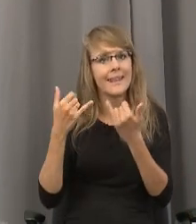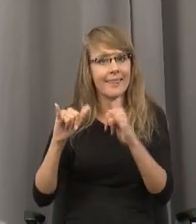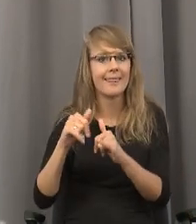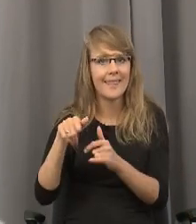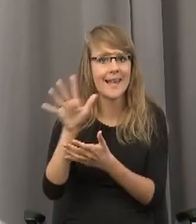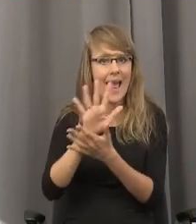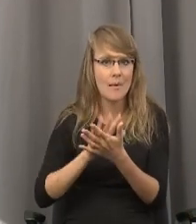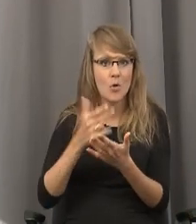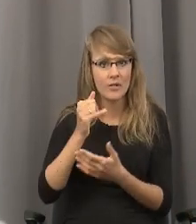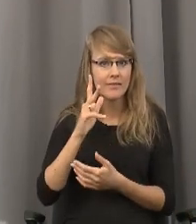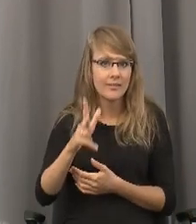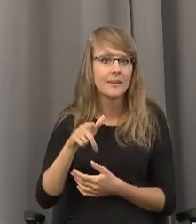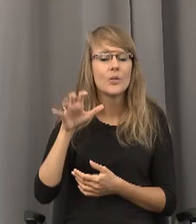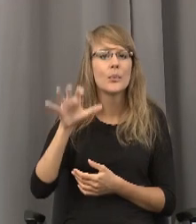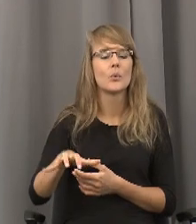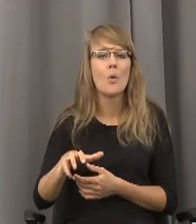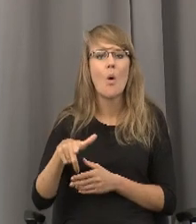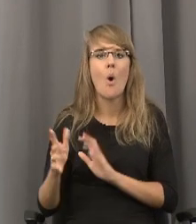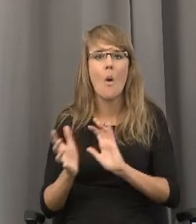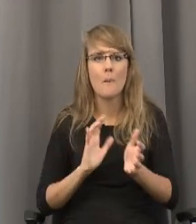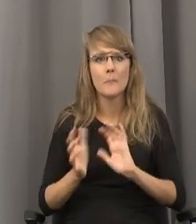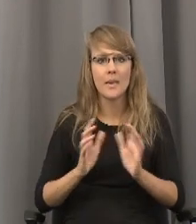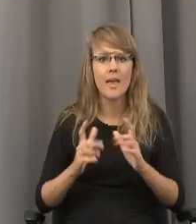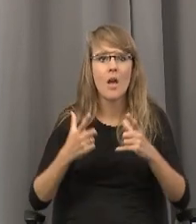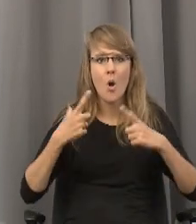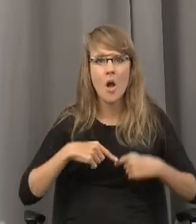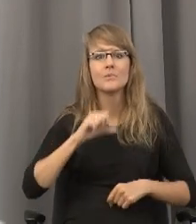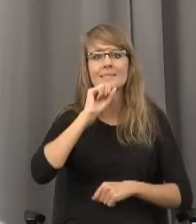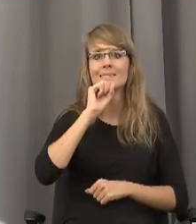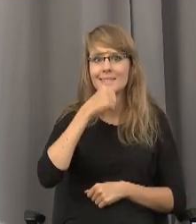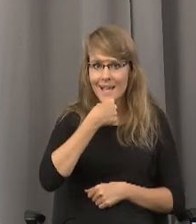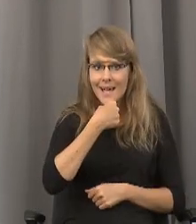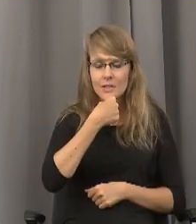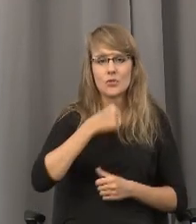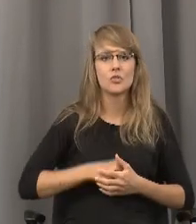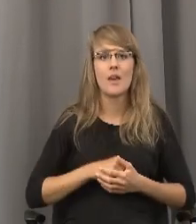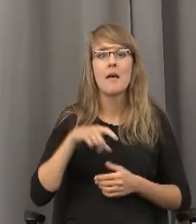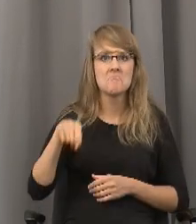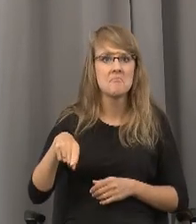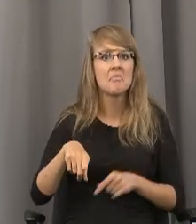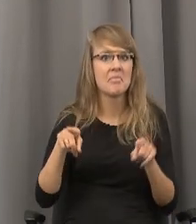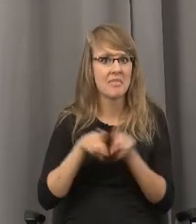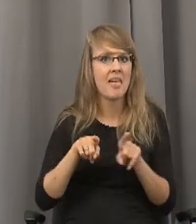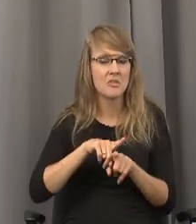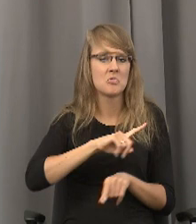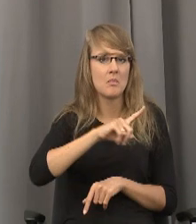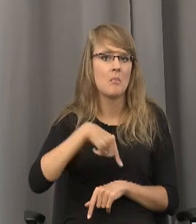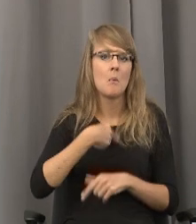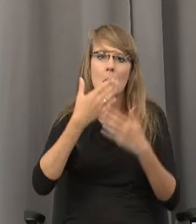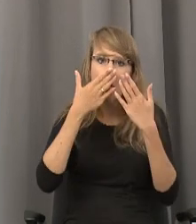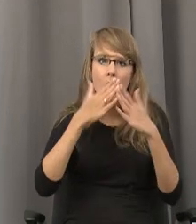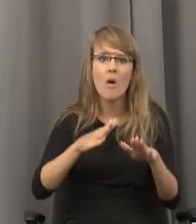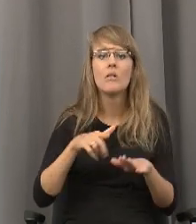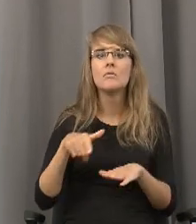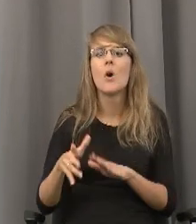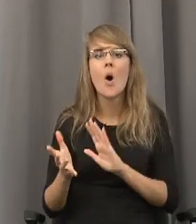innego raportu NIK-u dotyczącego opieki nad osobami starszymi, gdzie też pokazujemy właśnie, jak